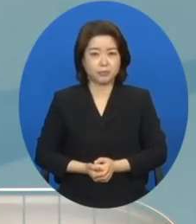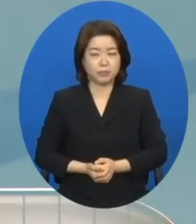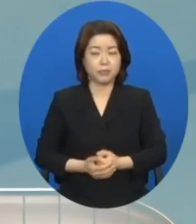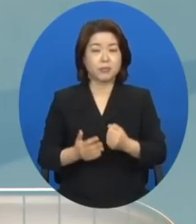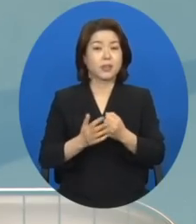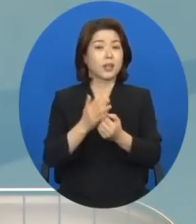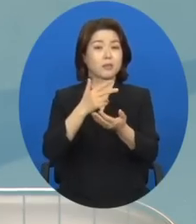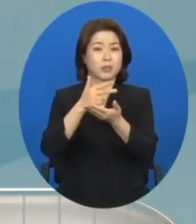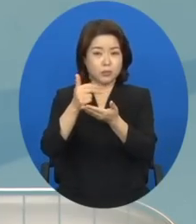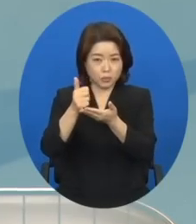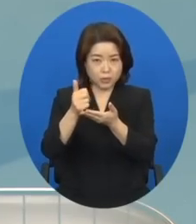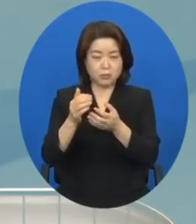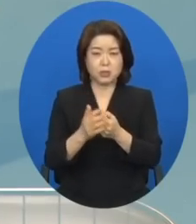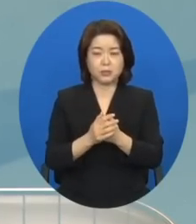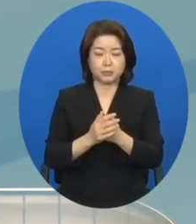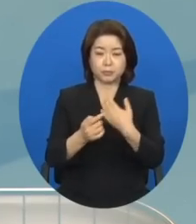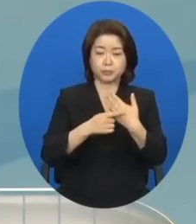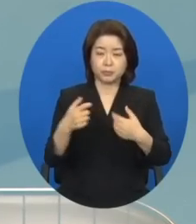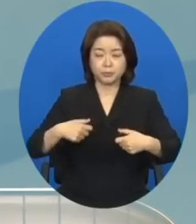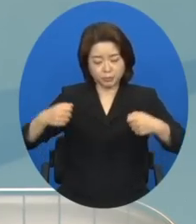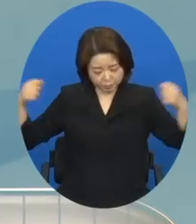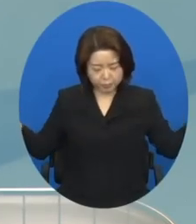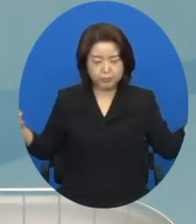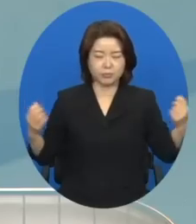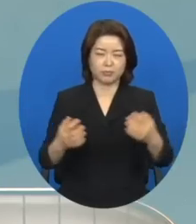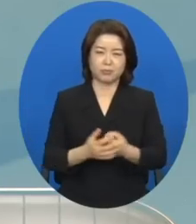주님께서는 겉옷을 벗으신 거예요.